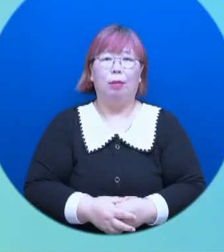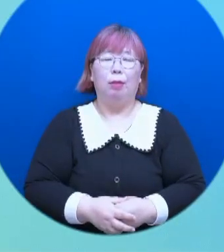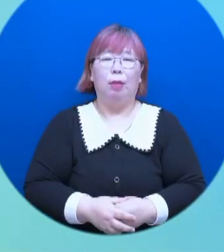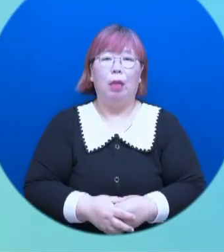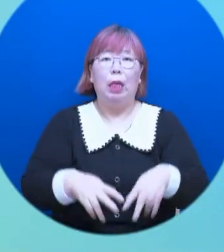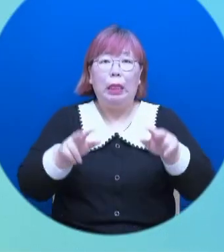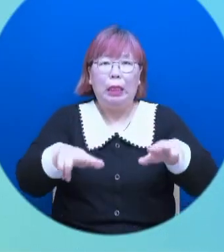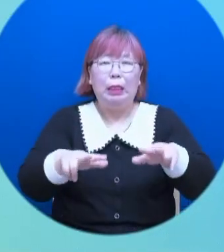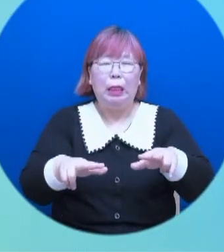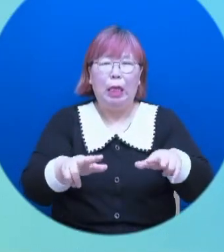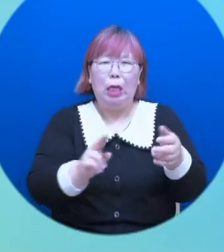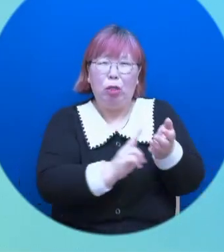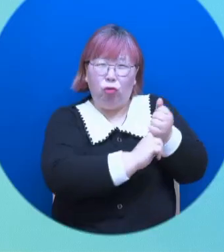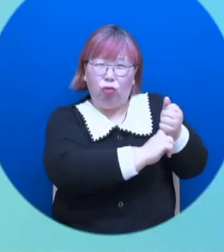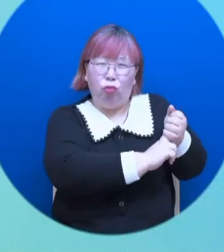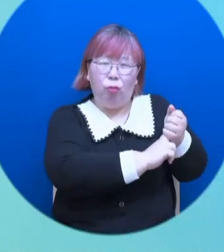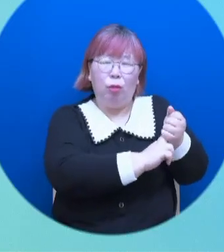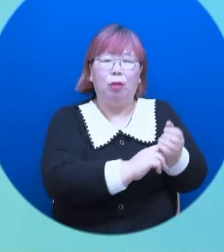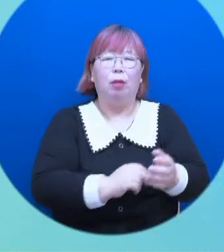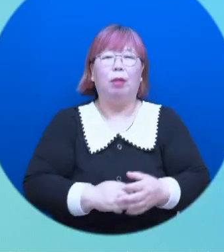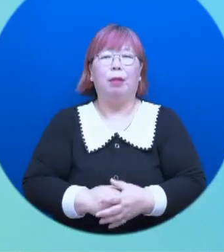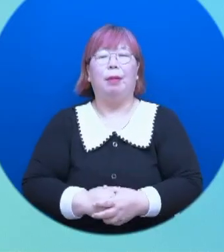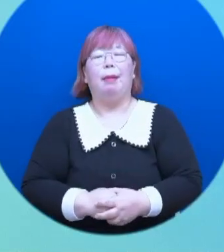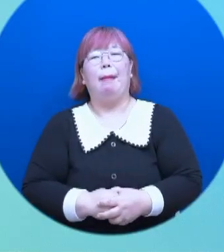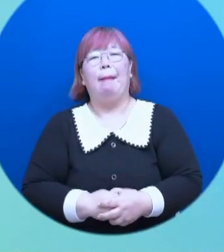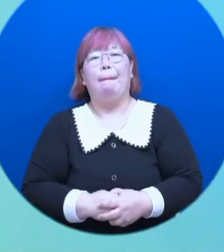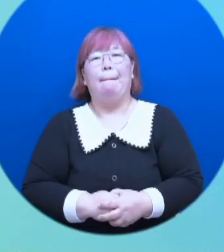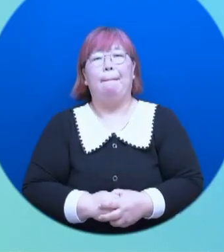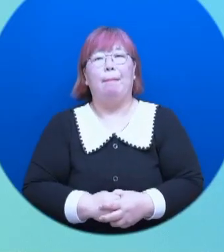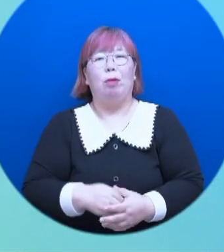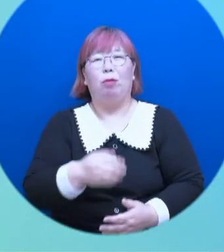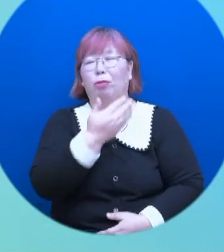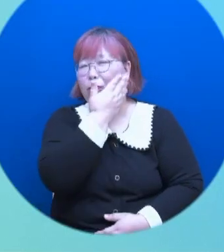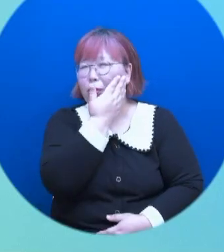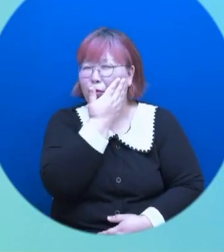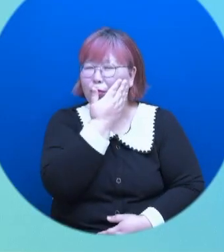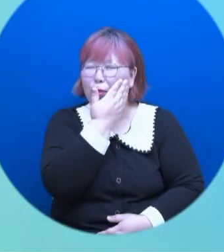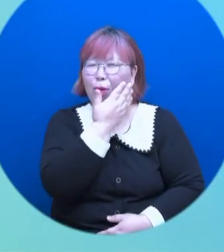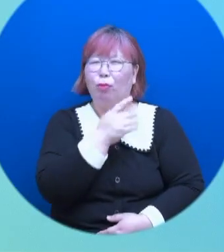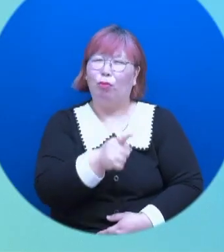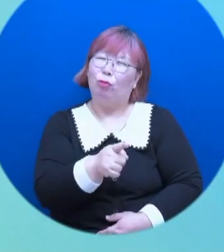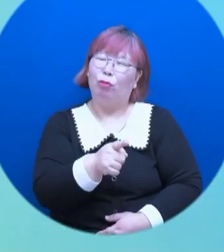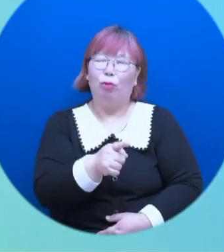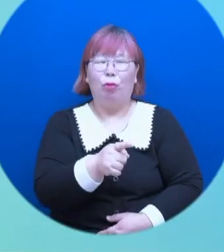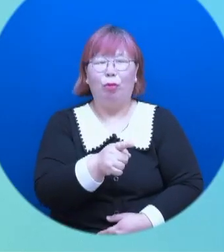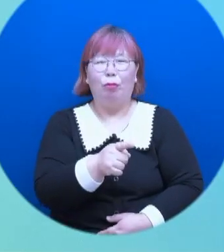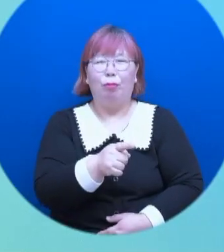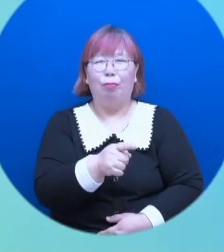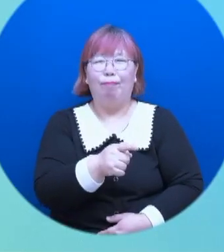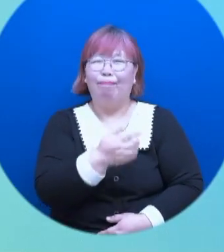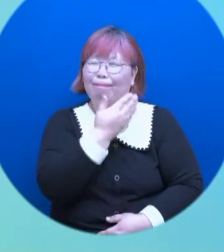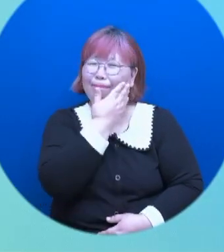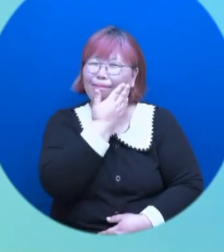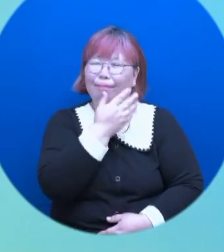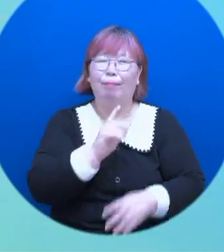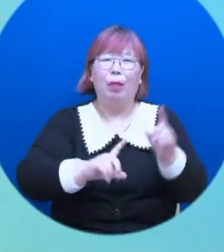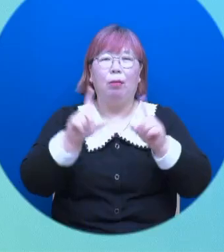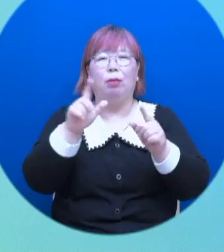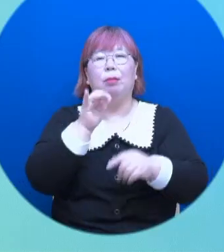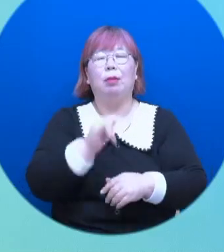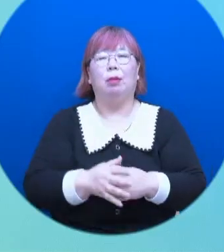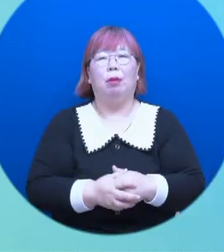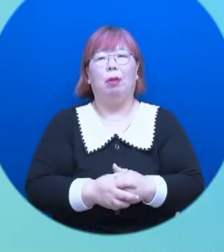이제 아주 숨어버린 거예요. 귀엽기도 하고 좀 안쓰러운 모습이죠. 여전히